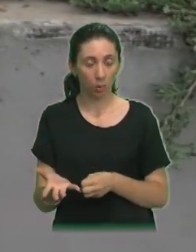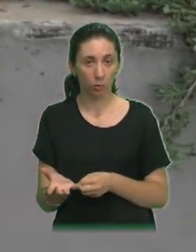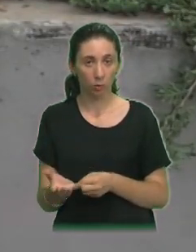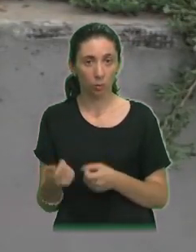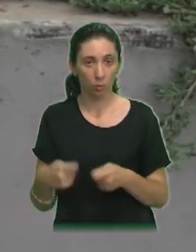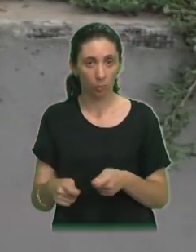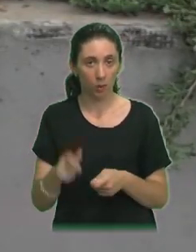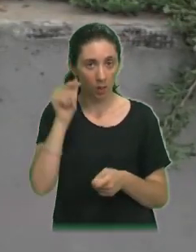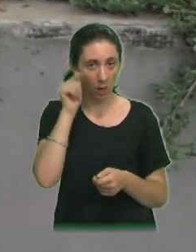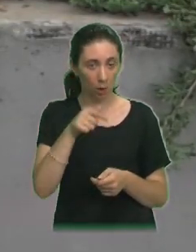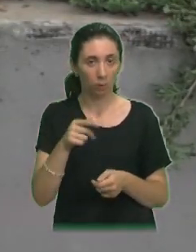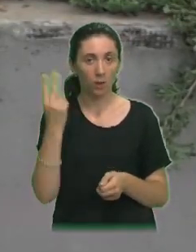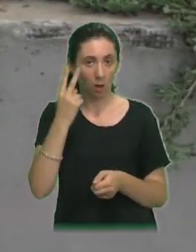osvojiti